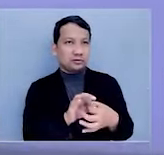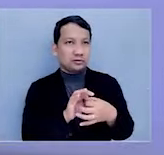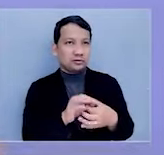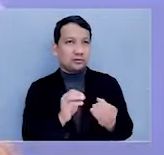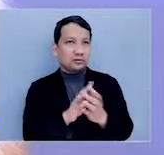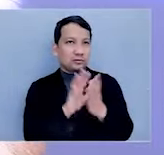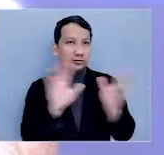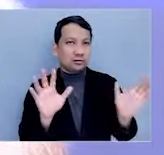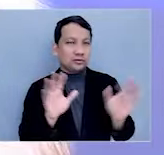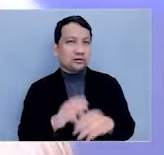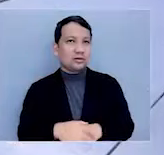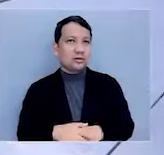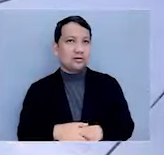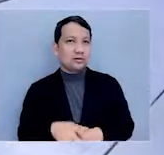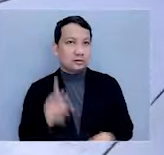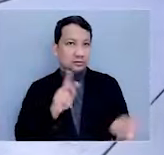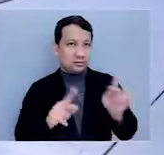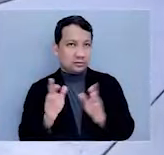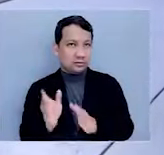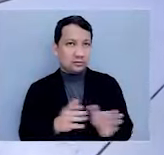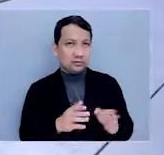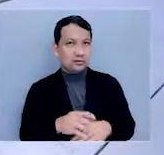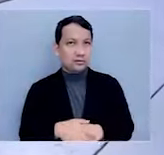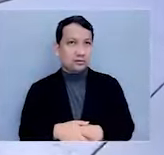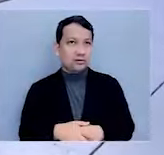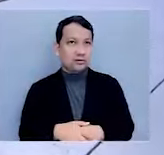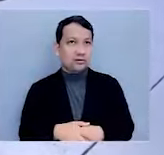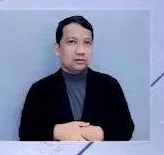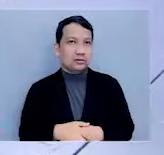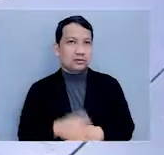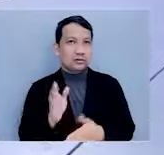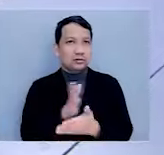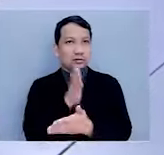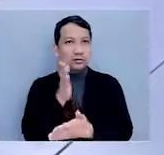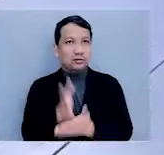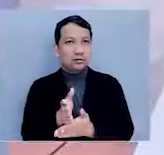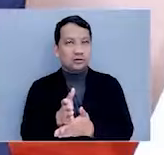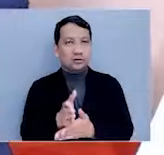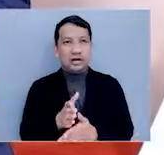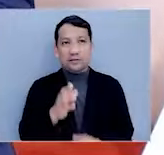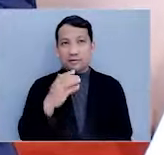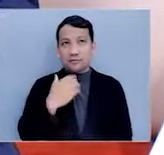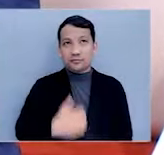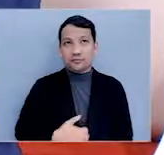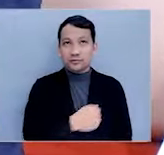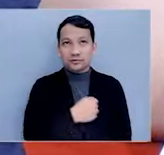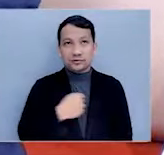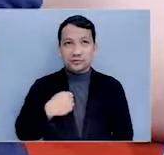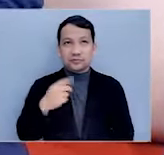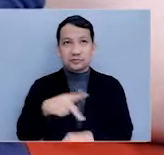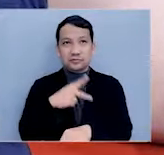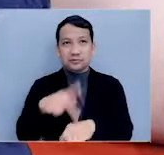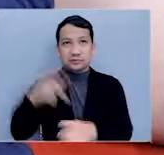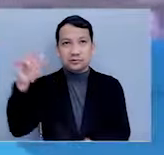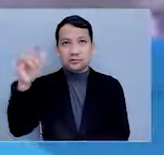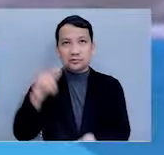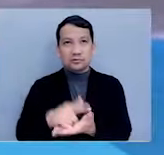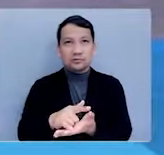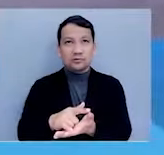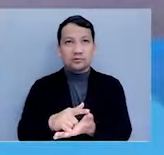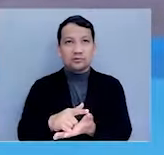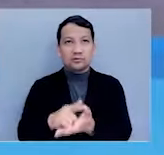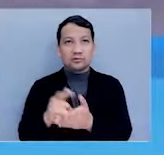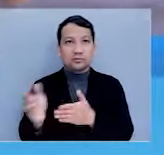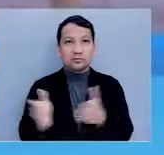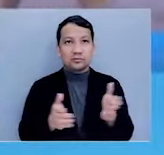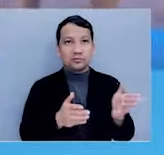talaga siya, and yung preparation talaga namin, kasi pumunta kami talaga ng Switzerland, kasi from the Philippines, we came there, prepared